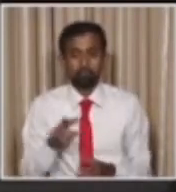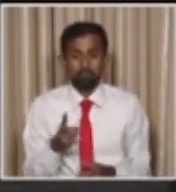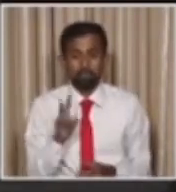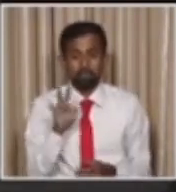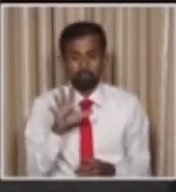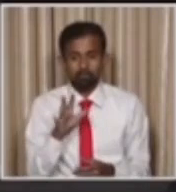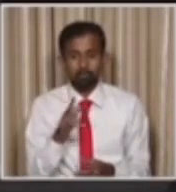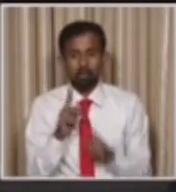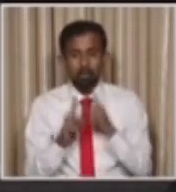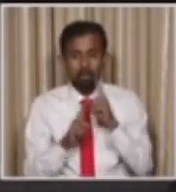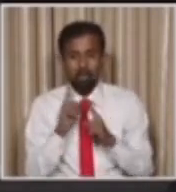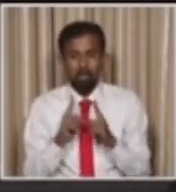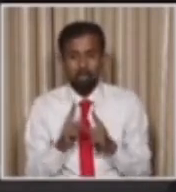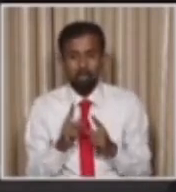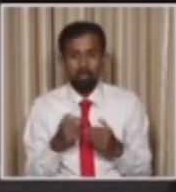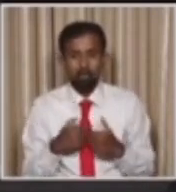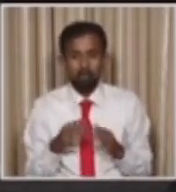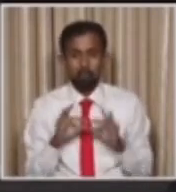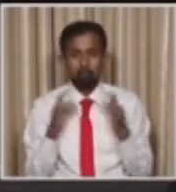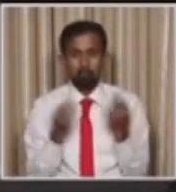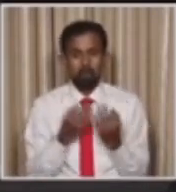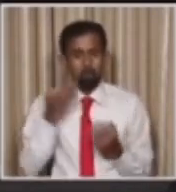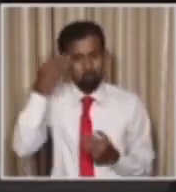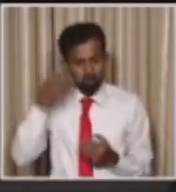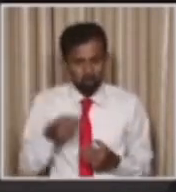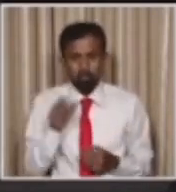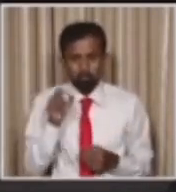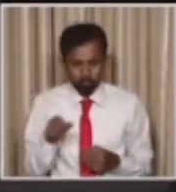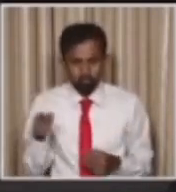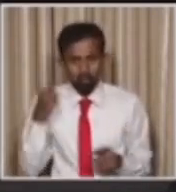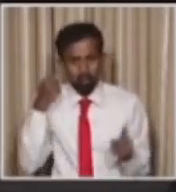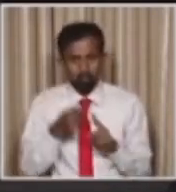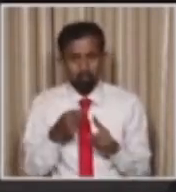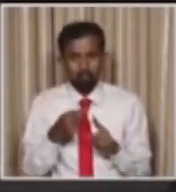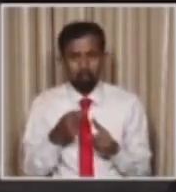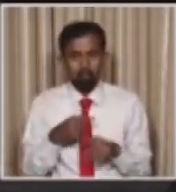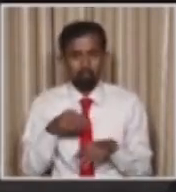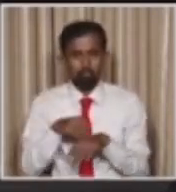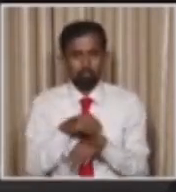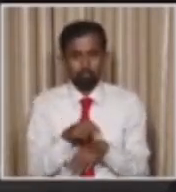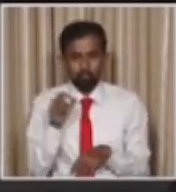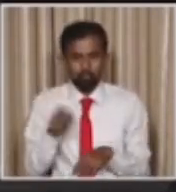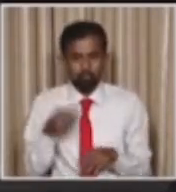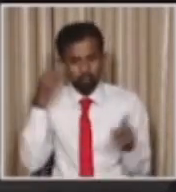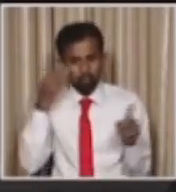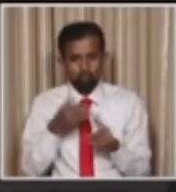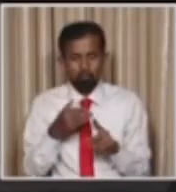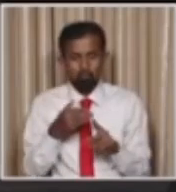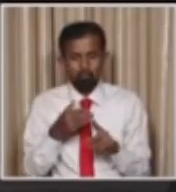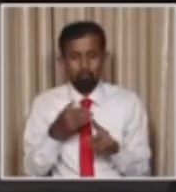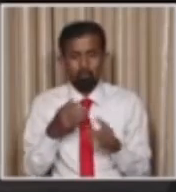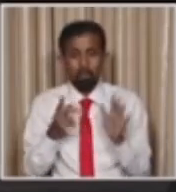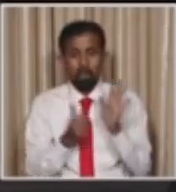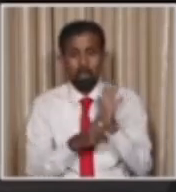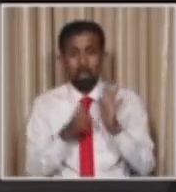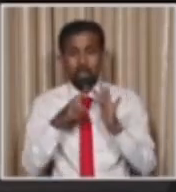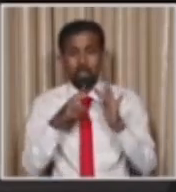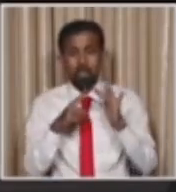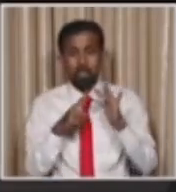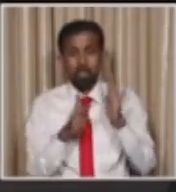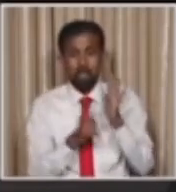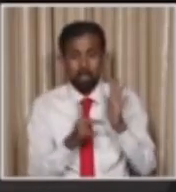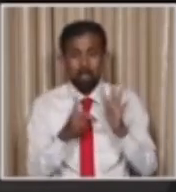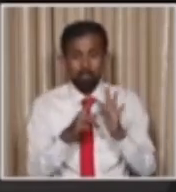225ද කතා කරන්නේ අපේ පවුල් වල මැරුණ අය ගැනද? නැත්නම් අපේ තුවාල ලැබුව අය ගැනද? මේක සජීව යනකොට බොහොම